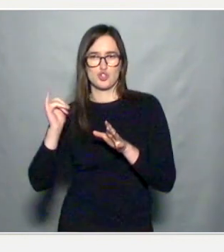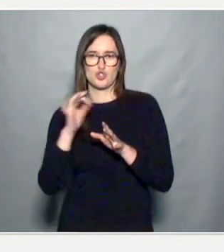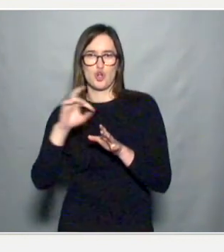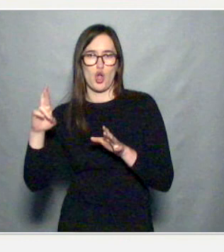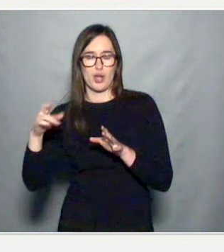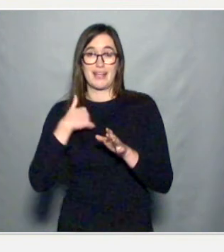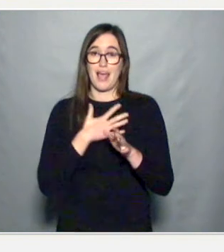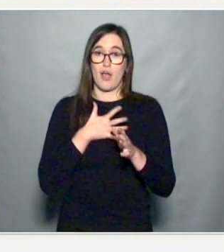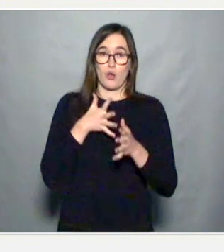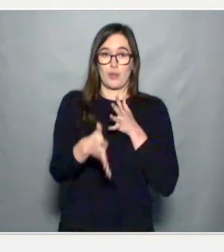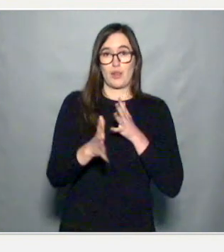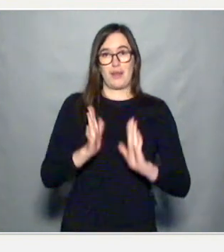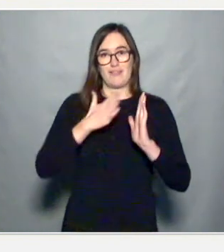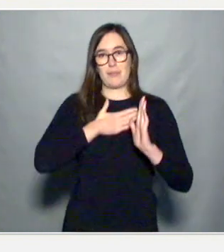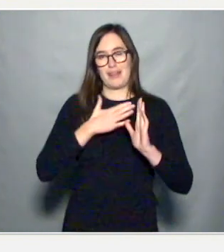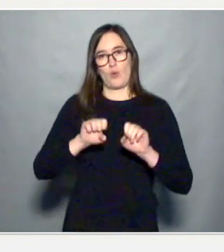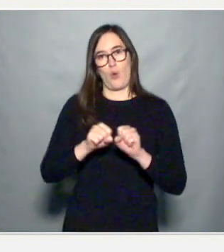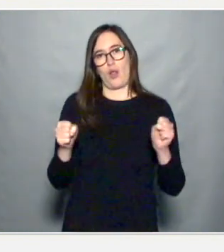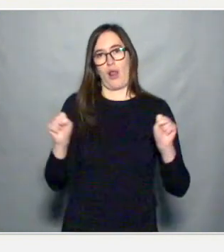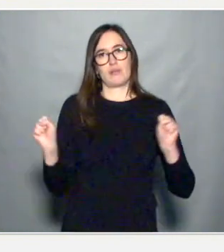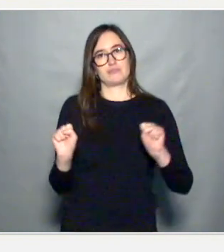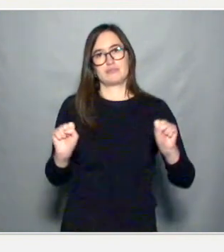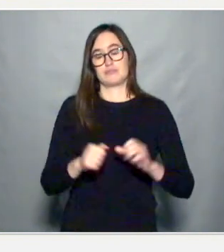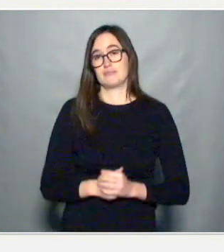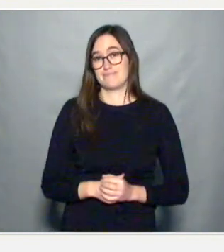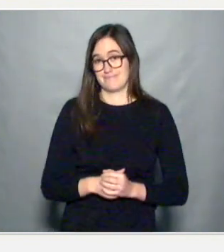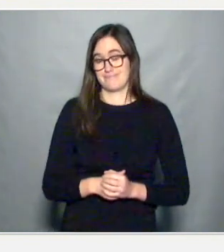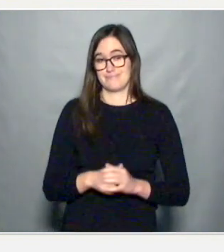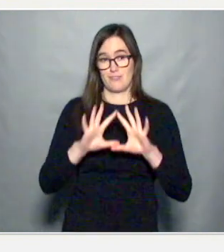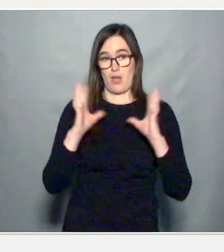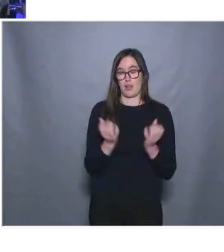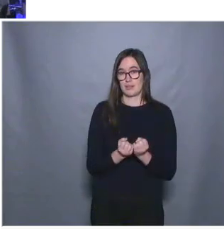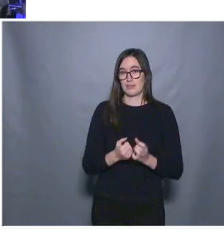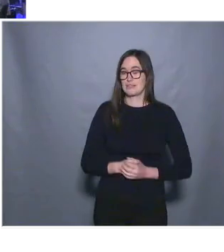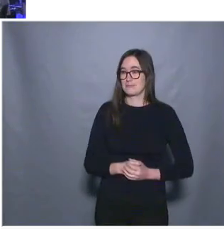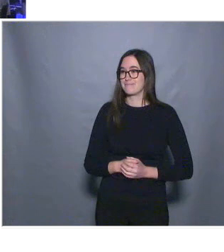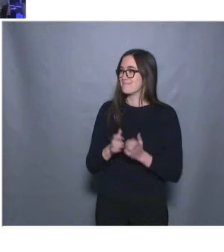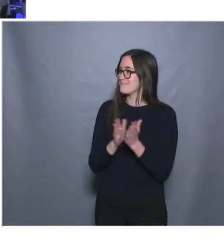Och det var allt. Tack.